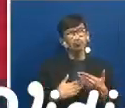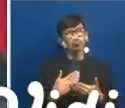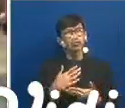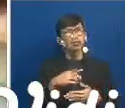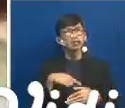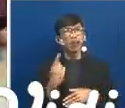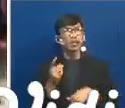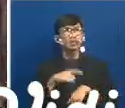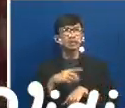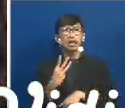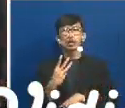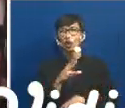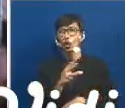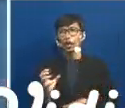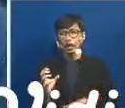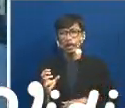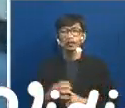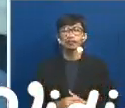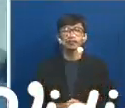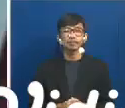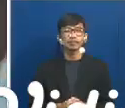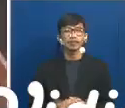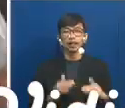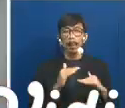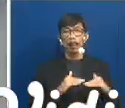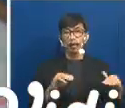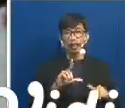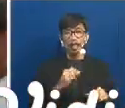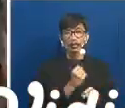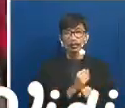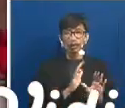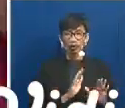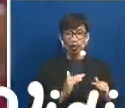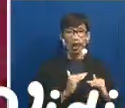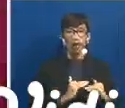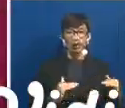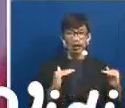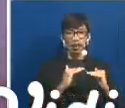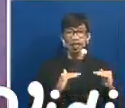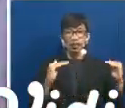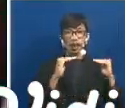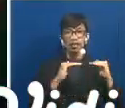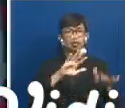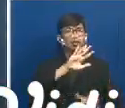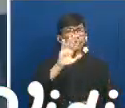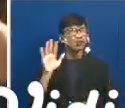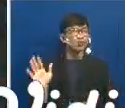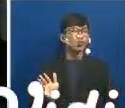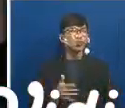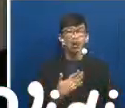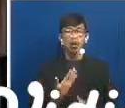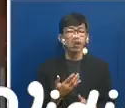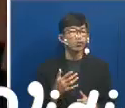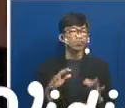sore nanti, Jati. Selain di lantai LG atau di tempat saya melaporkan saat ini, untuk hampir semua rantai di Pasar Tanah Abang Blok A